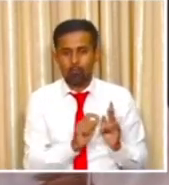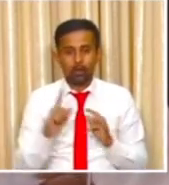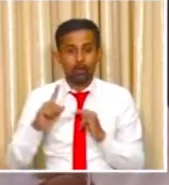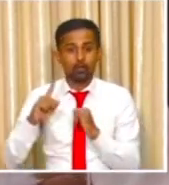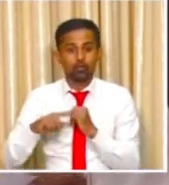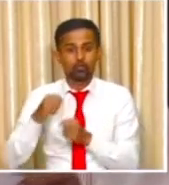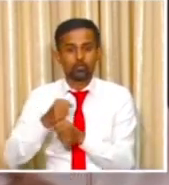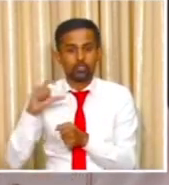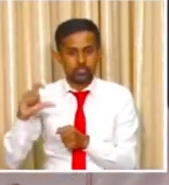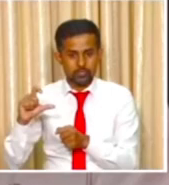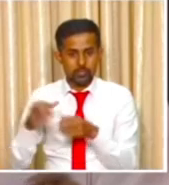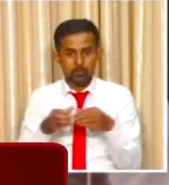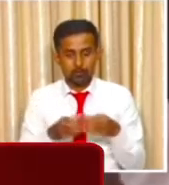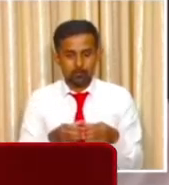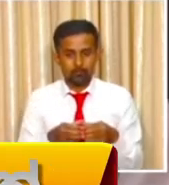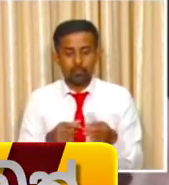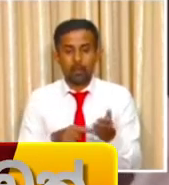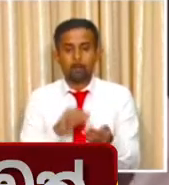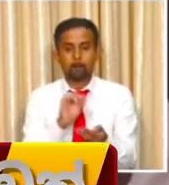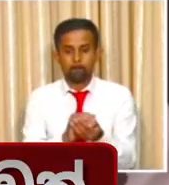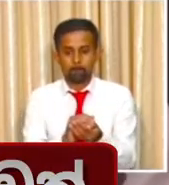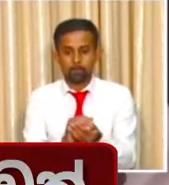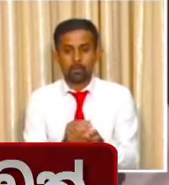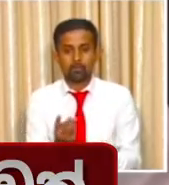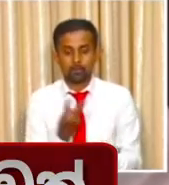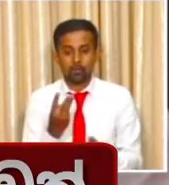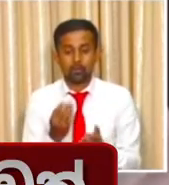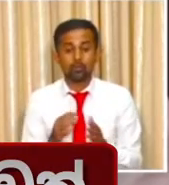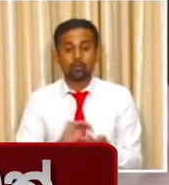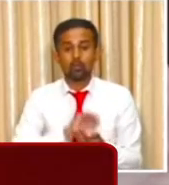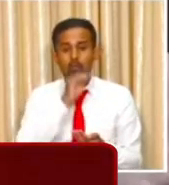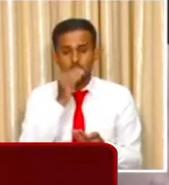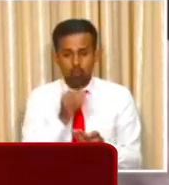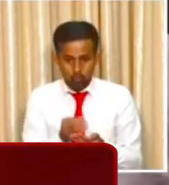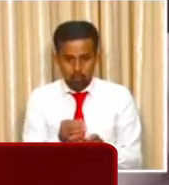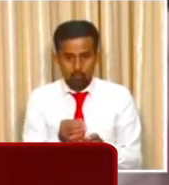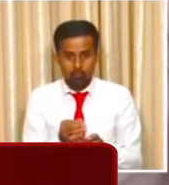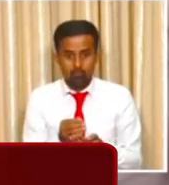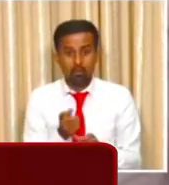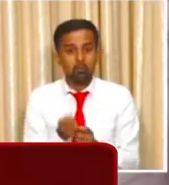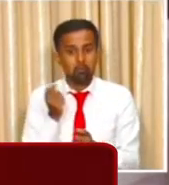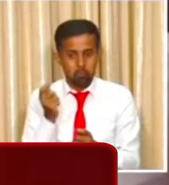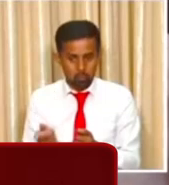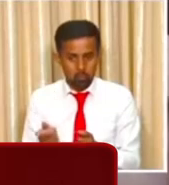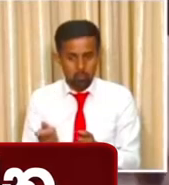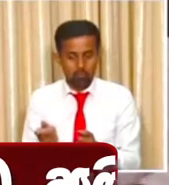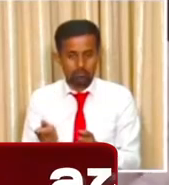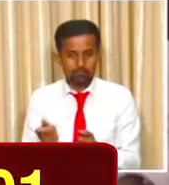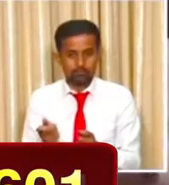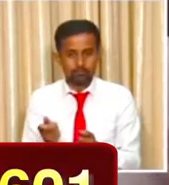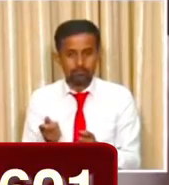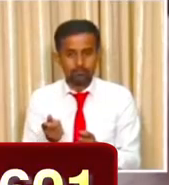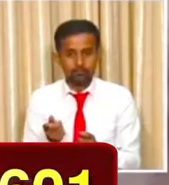විශ්වවිද්‍යාල ප්‍රතිපාදන කොමිෂන් සභාවත් මහා භාණ්ඩාගාරය සමග මහපොළ ශිෂ්‍යත්ව අරමුදලෙන් තමයි ඒ මුදල් සපයන්නේ. ඊළඟට ඒවා ඒ